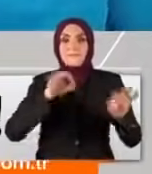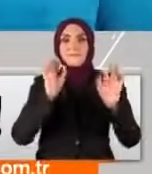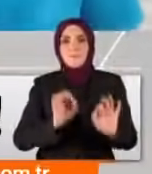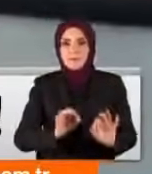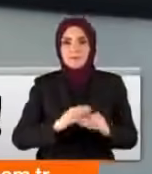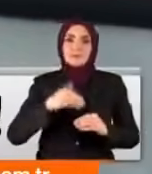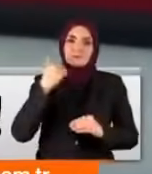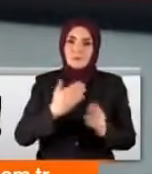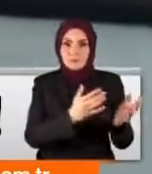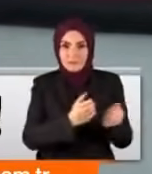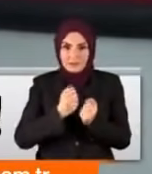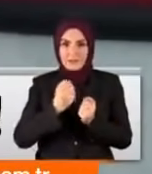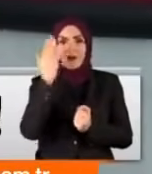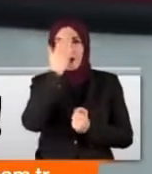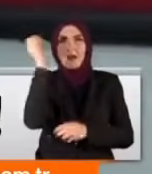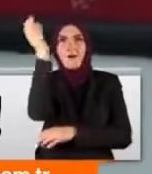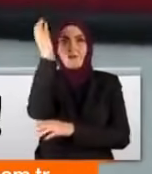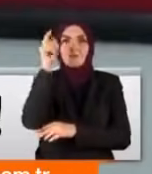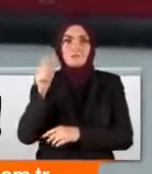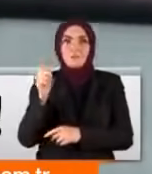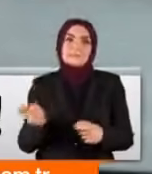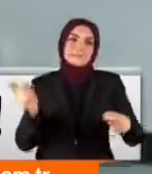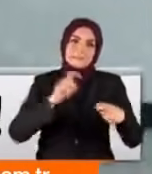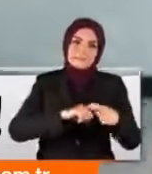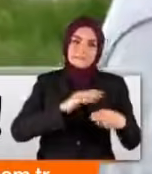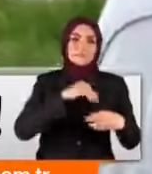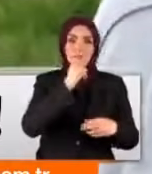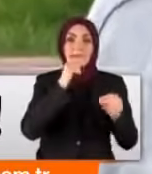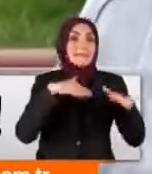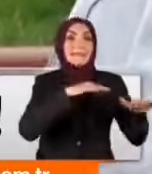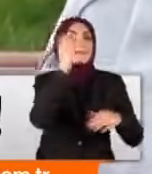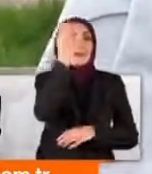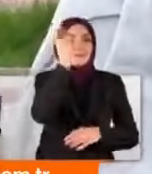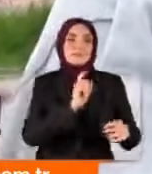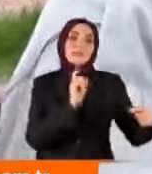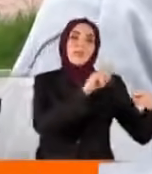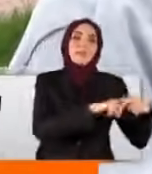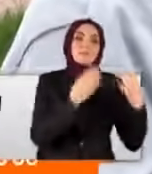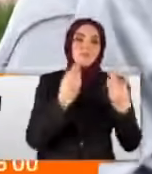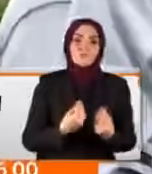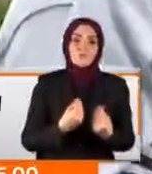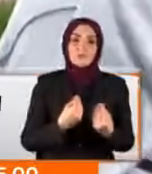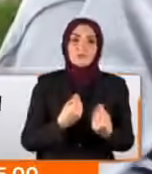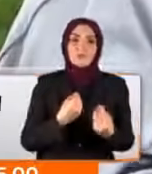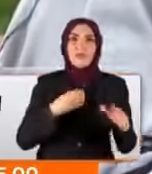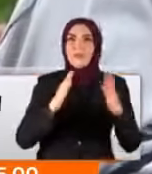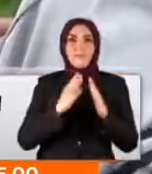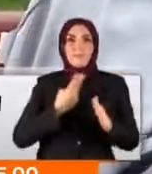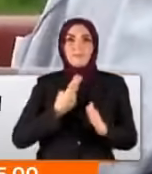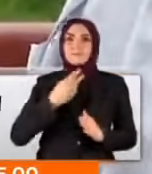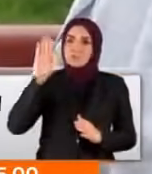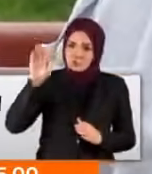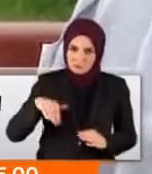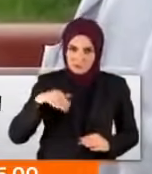nakletmek ve hızlıca gördüğünüz üzere deniz ambulansına nakil aşamasını gerçekleştirmek. Evimize çağıracağız. Evet. Evimizde bize bakım